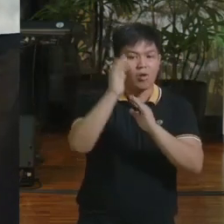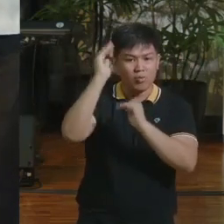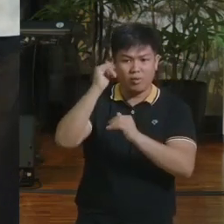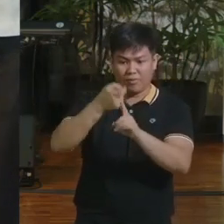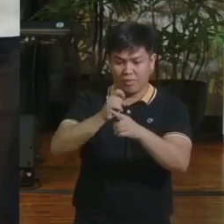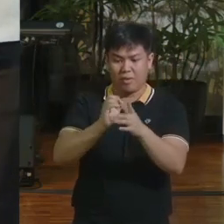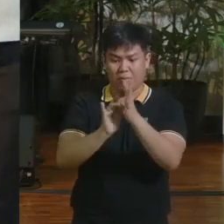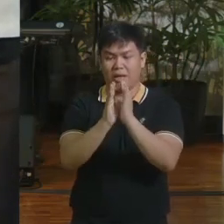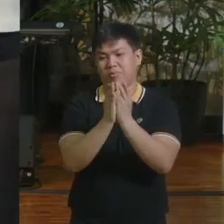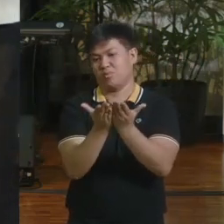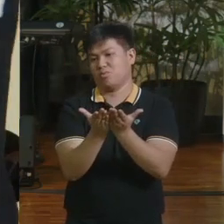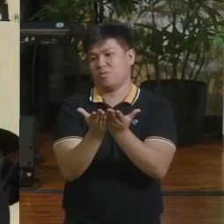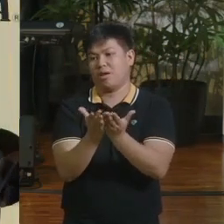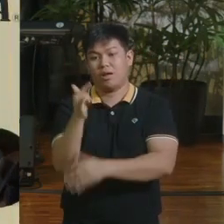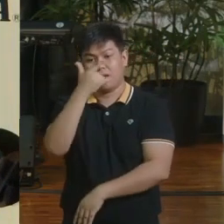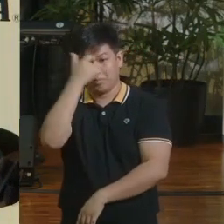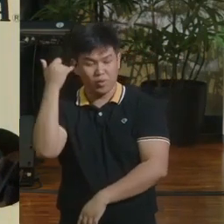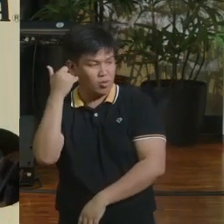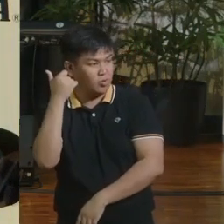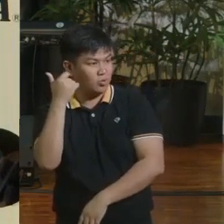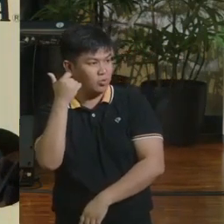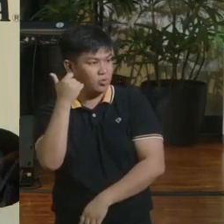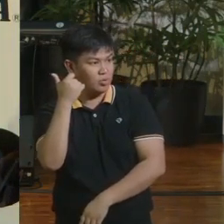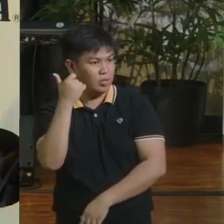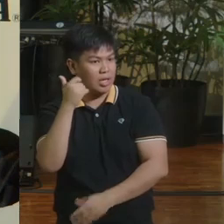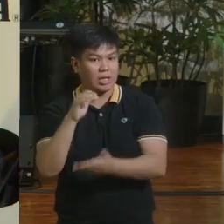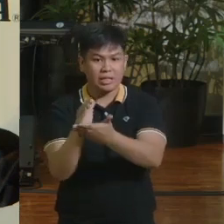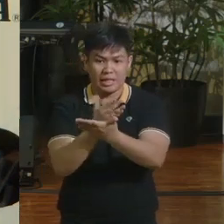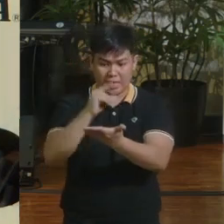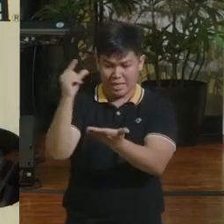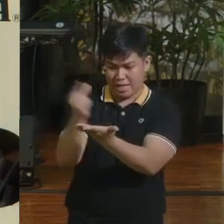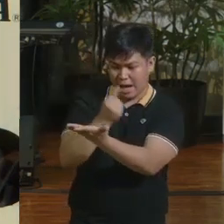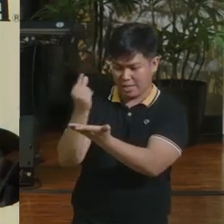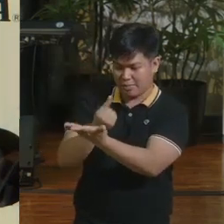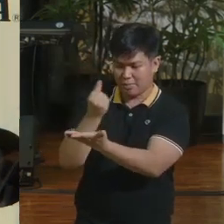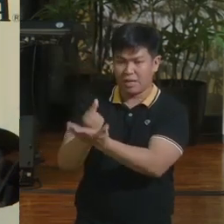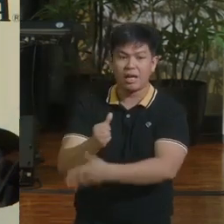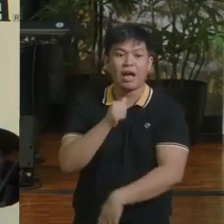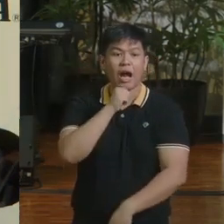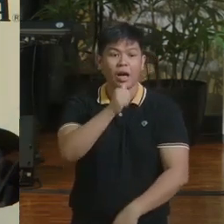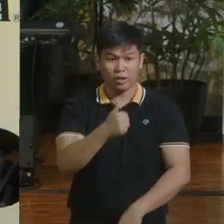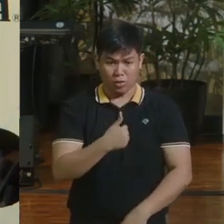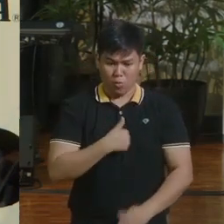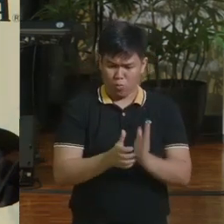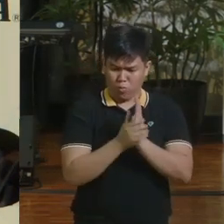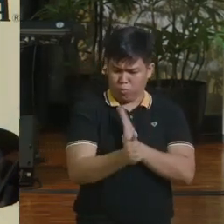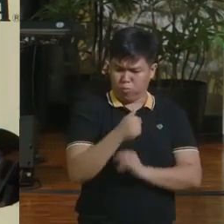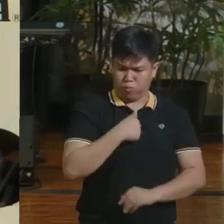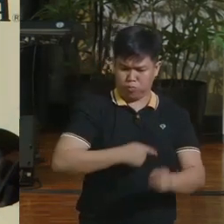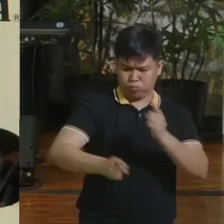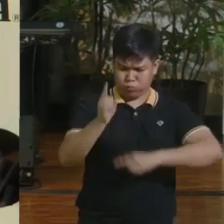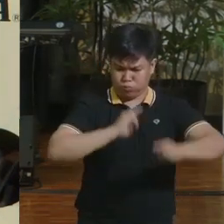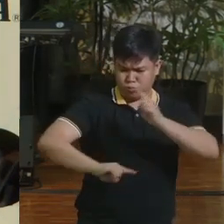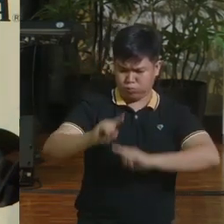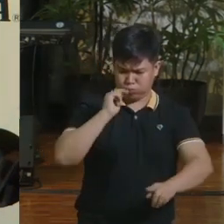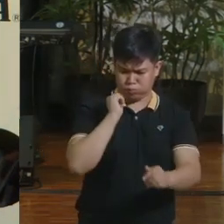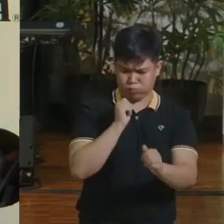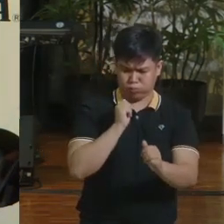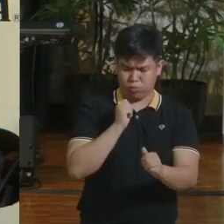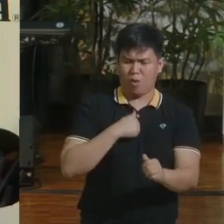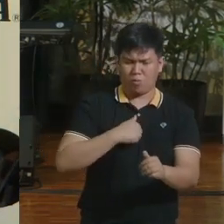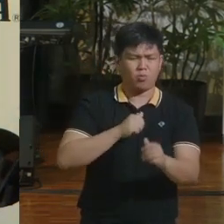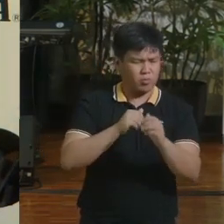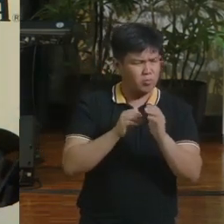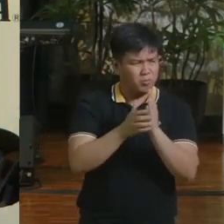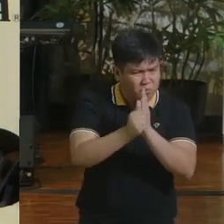mismo. Sapagkat ang pag-share ng gospel ay hindi sa galing na nagbibigay. Hindi